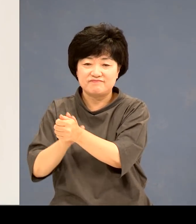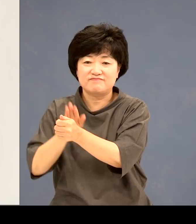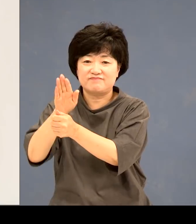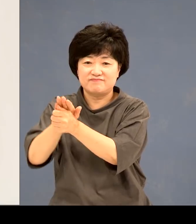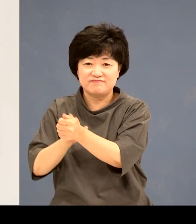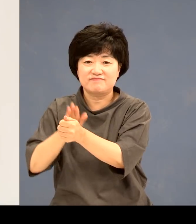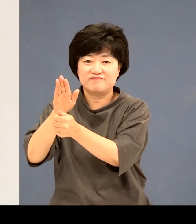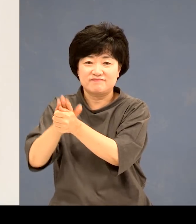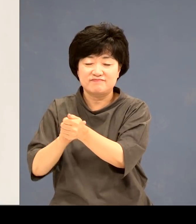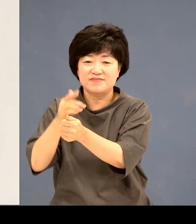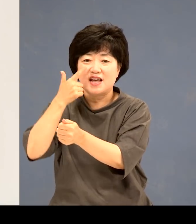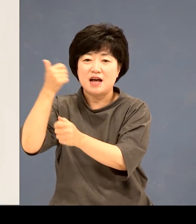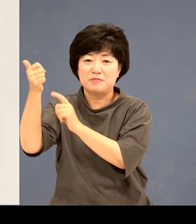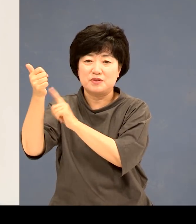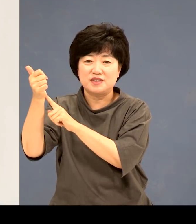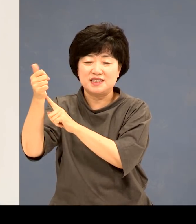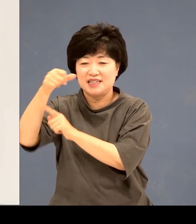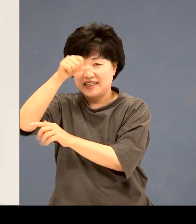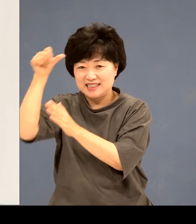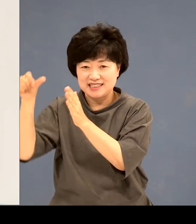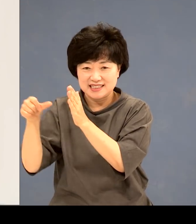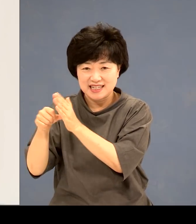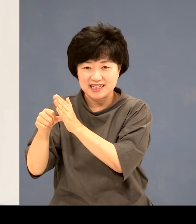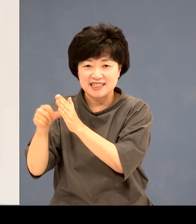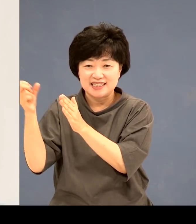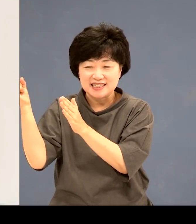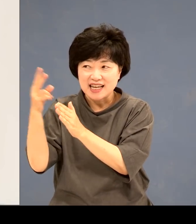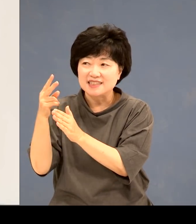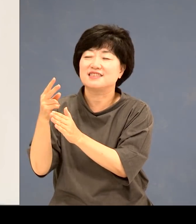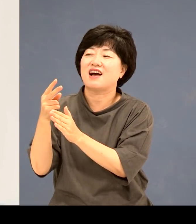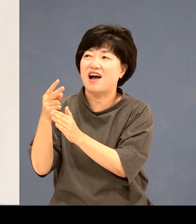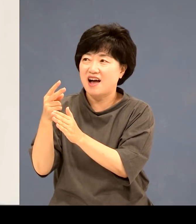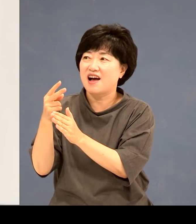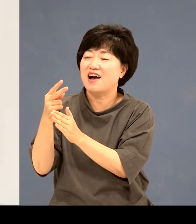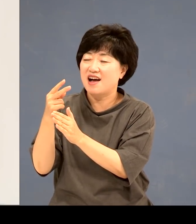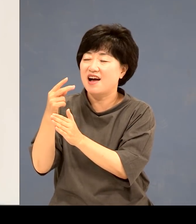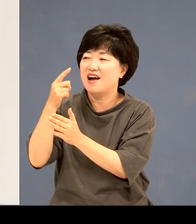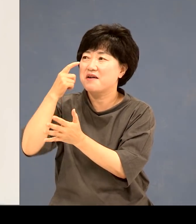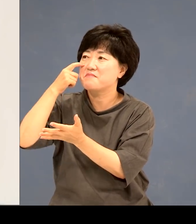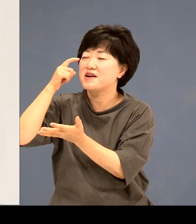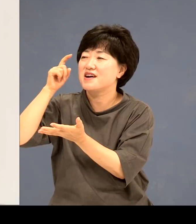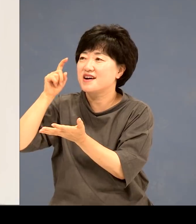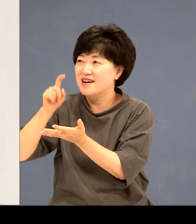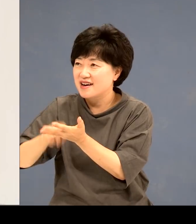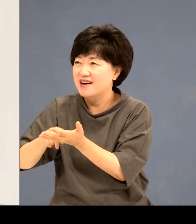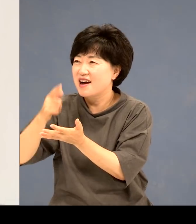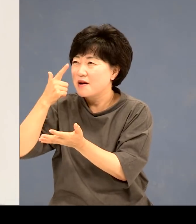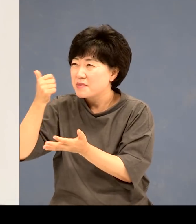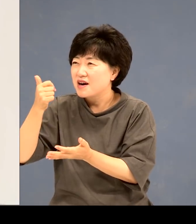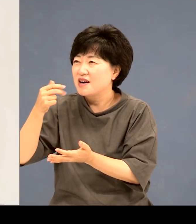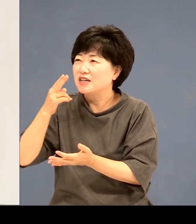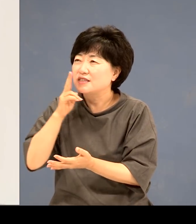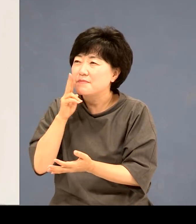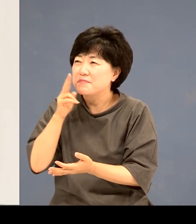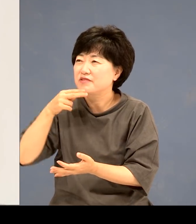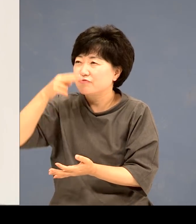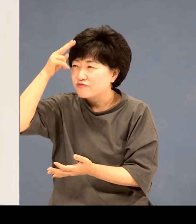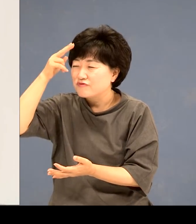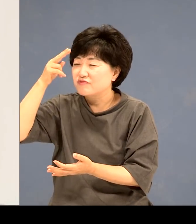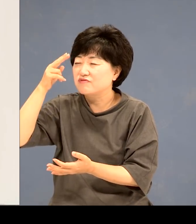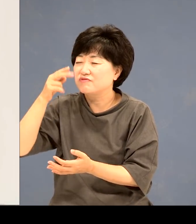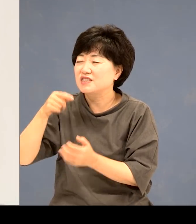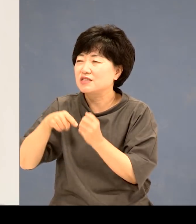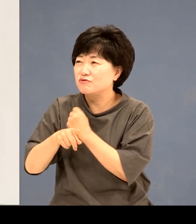마음을 만져주시고 또 아버지의 인생을 재해석할 수 있는 그런 아버지가 왜 그렇게